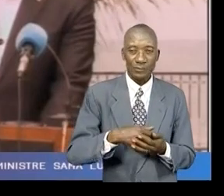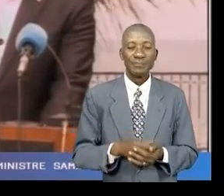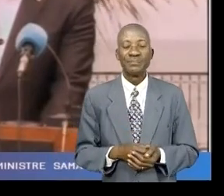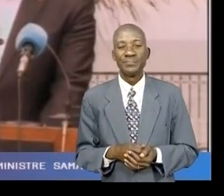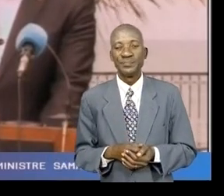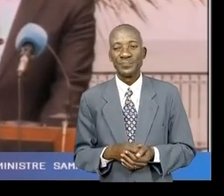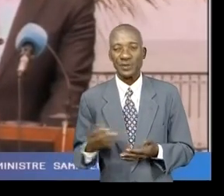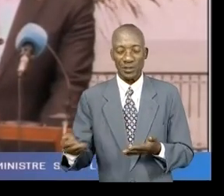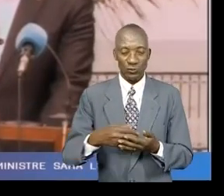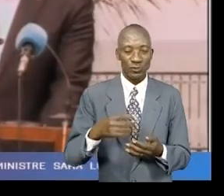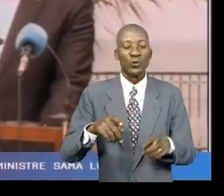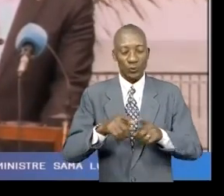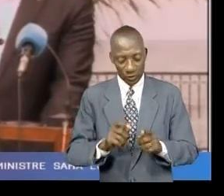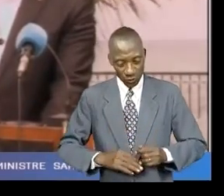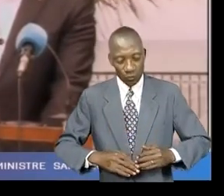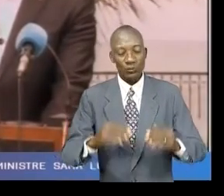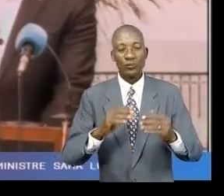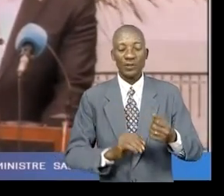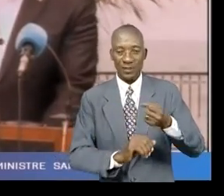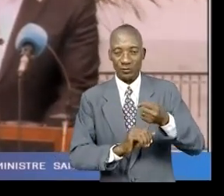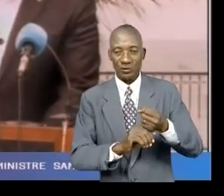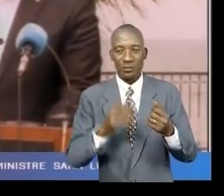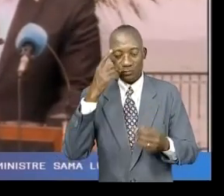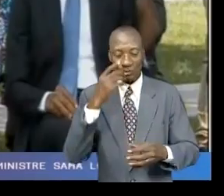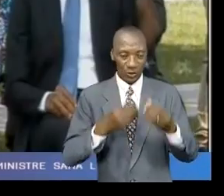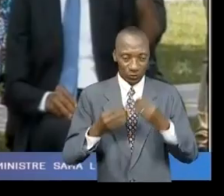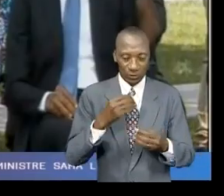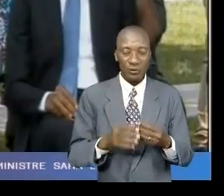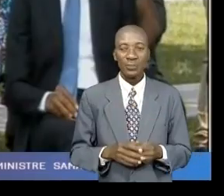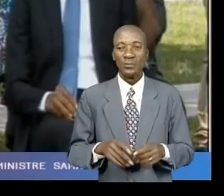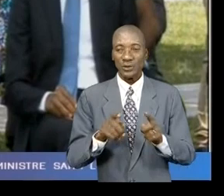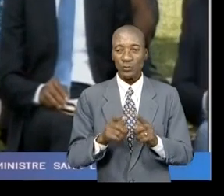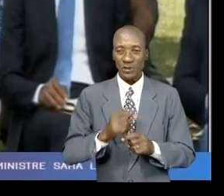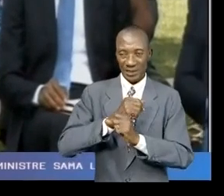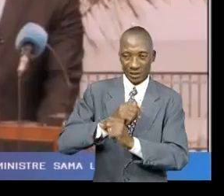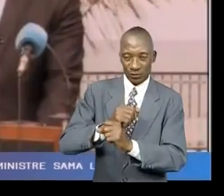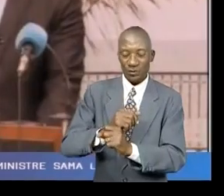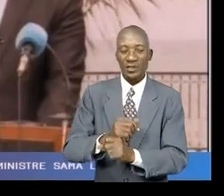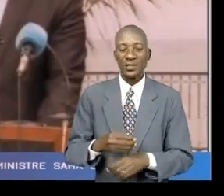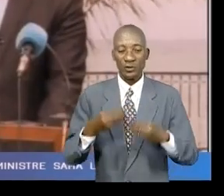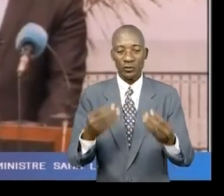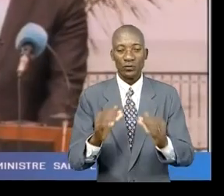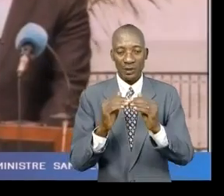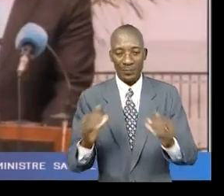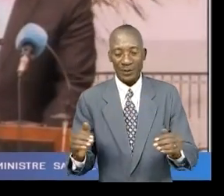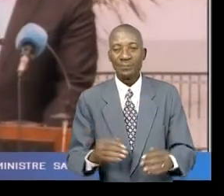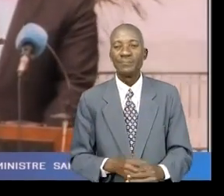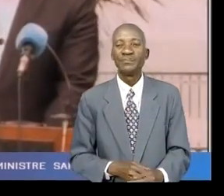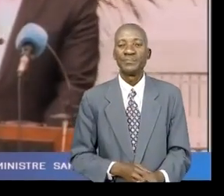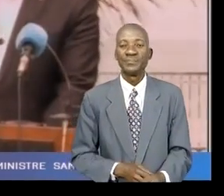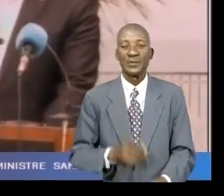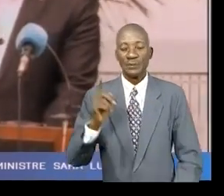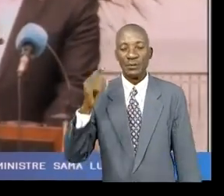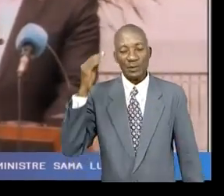nourriture et surtout à la sécurité et à la paix. Je repars à